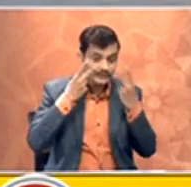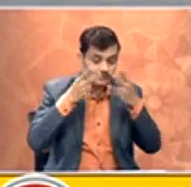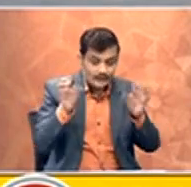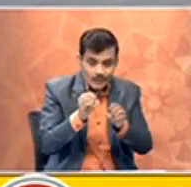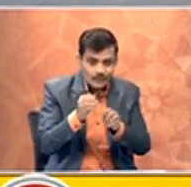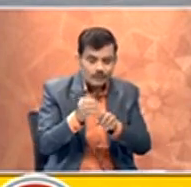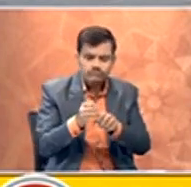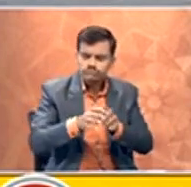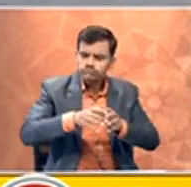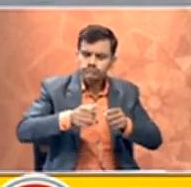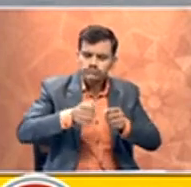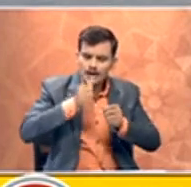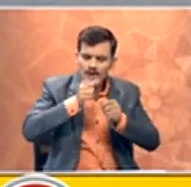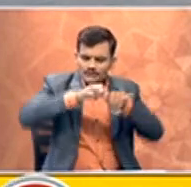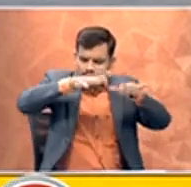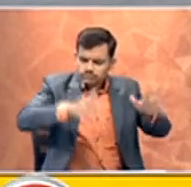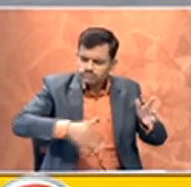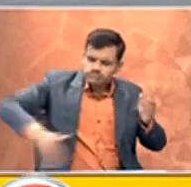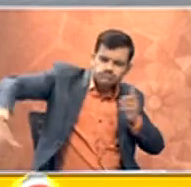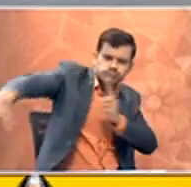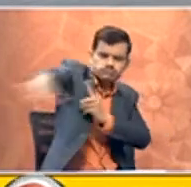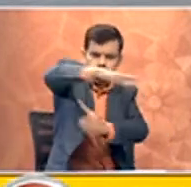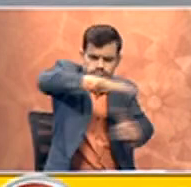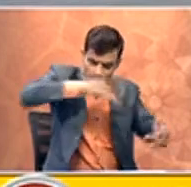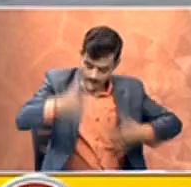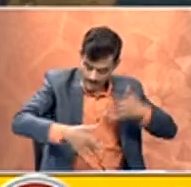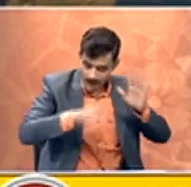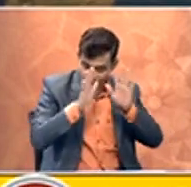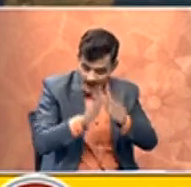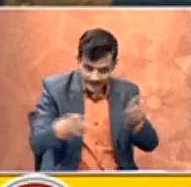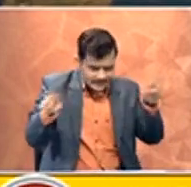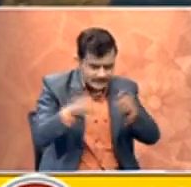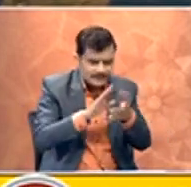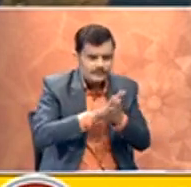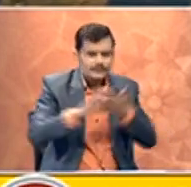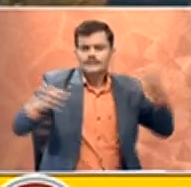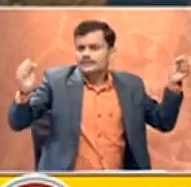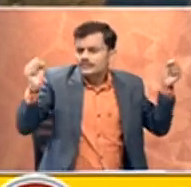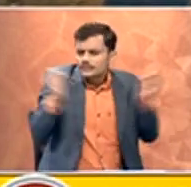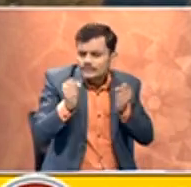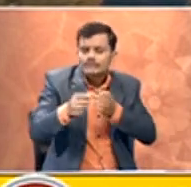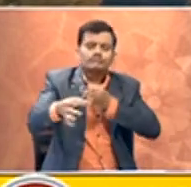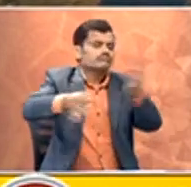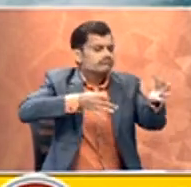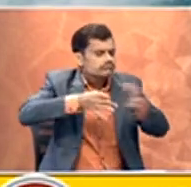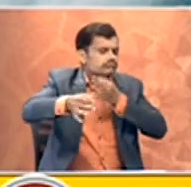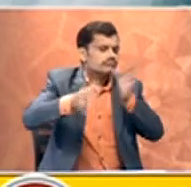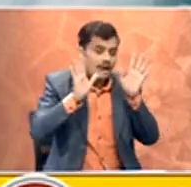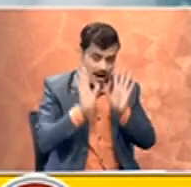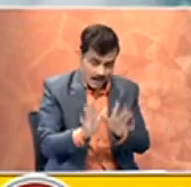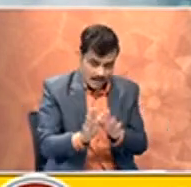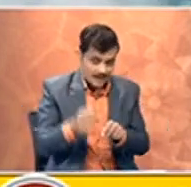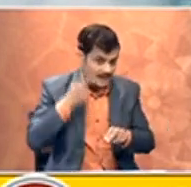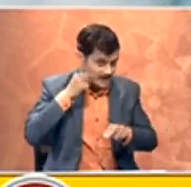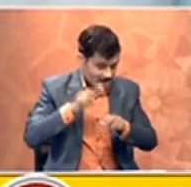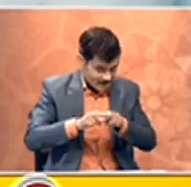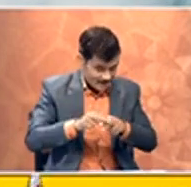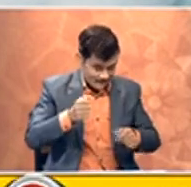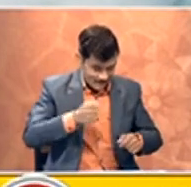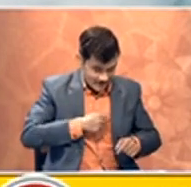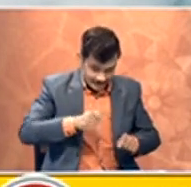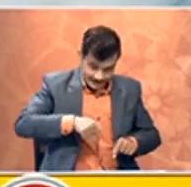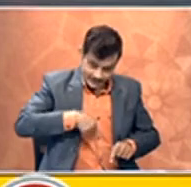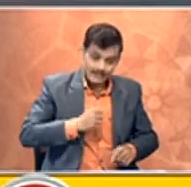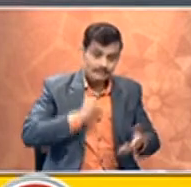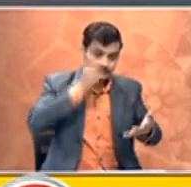उसकी विशालता महसूस नहीं कर सकते। कोई हिमालय का कितना ही बखान कर दे, लेकिन हम हिमालय